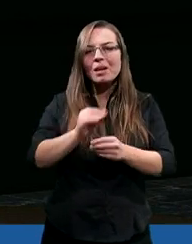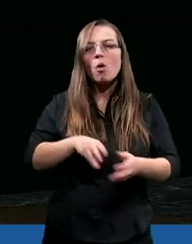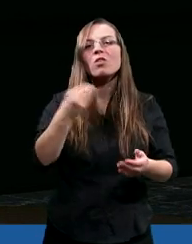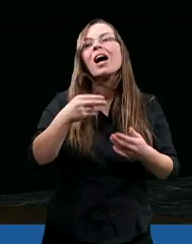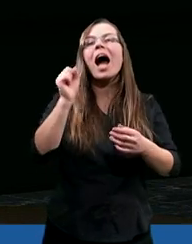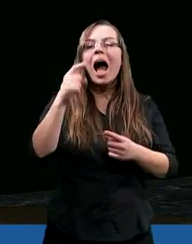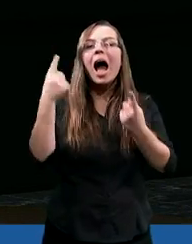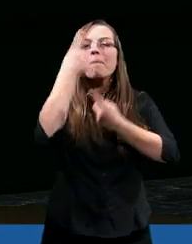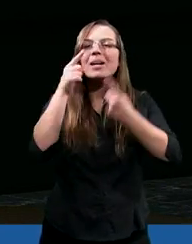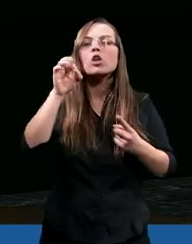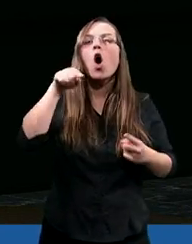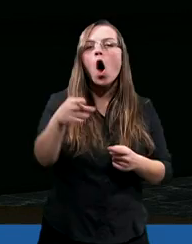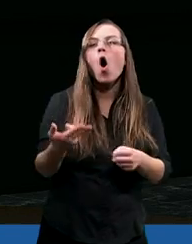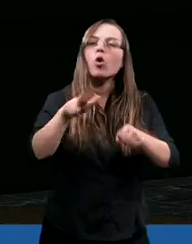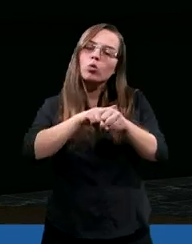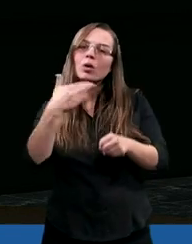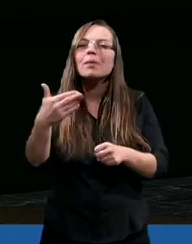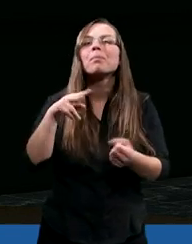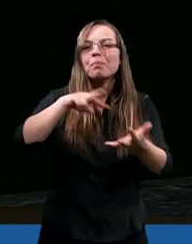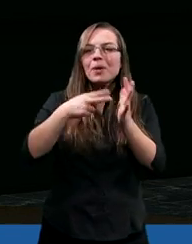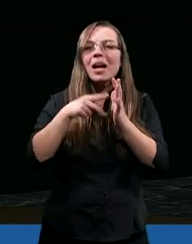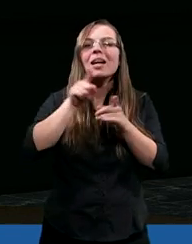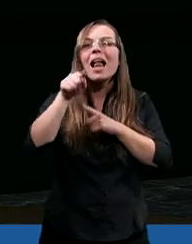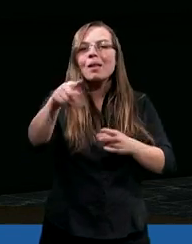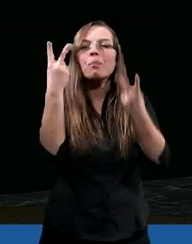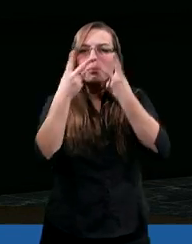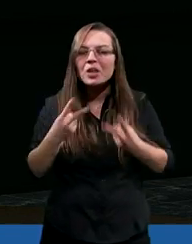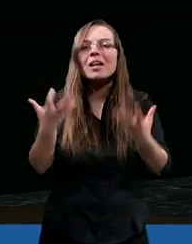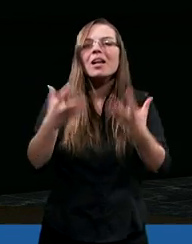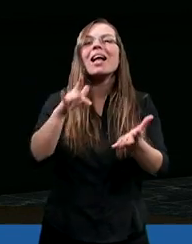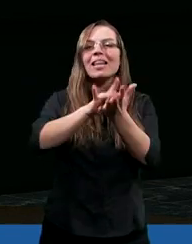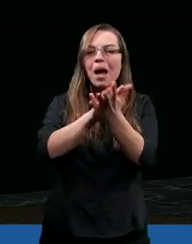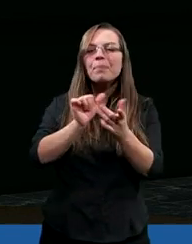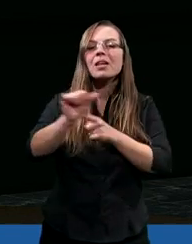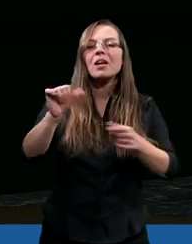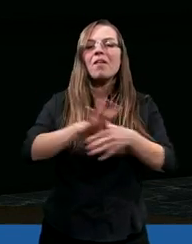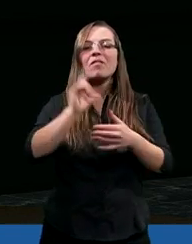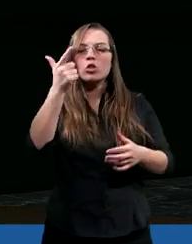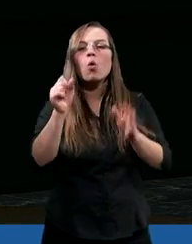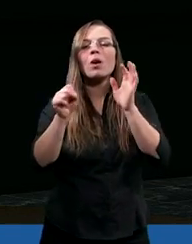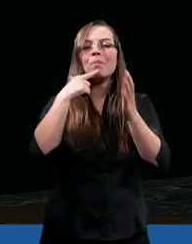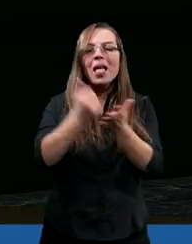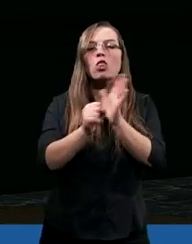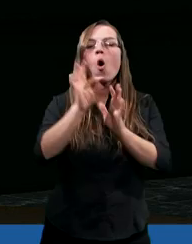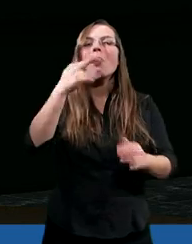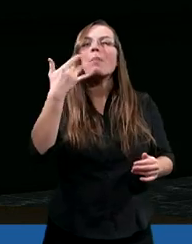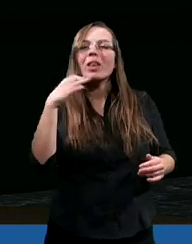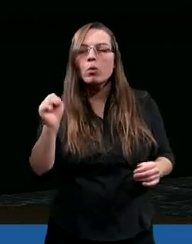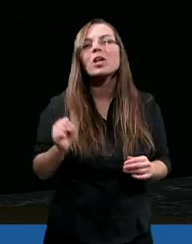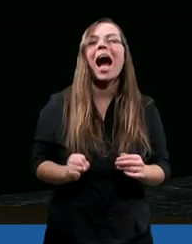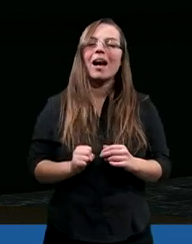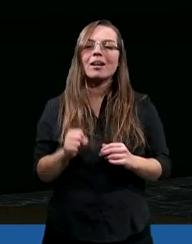myśl, którą mam w tej chwili przeczytać, zapisana jest w drugim liście do Tymoteusza.